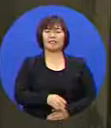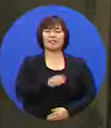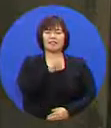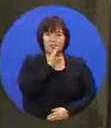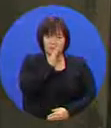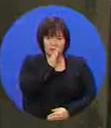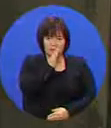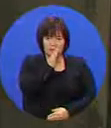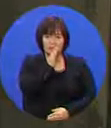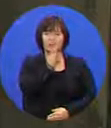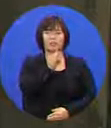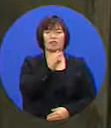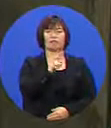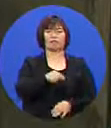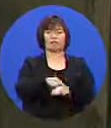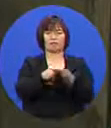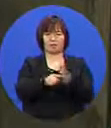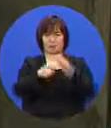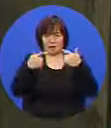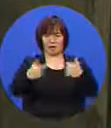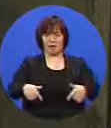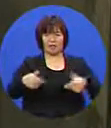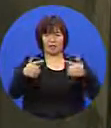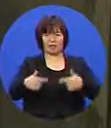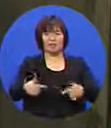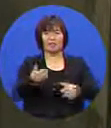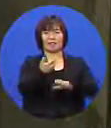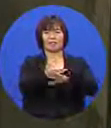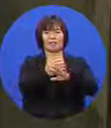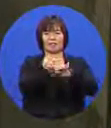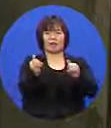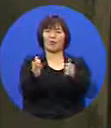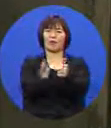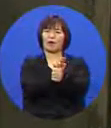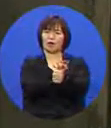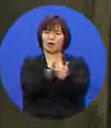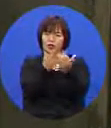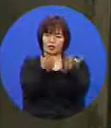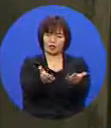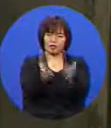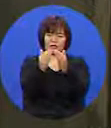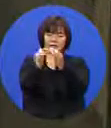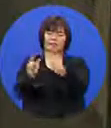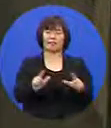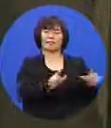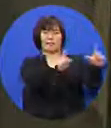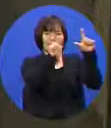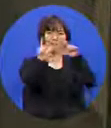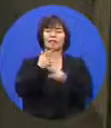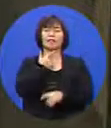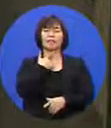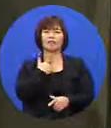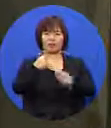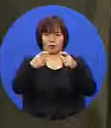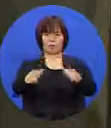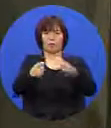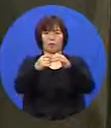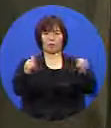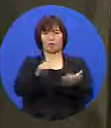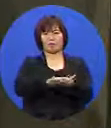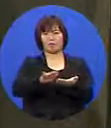진정성을 갖고서 항상 남을 배려하는 삶을 살았던 도민들입니다.